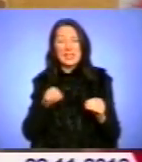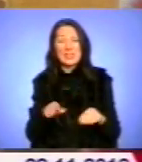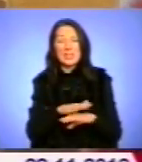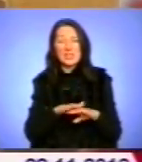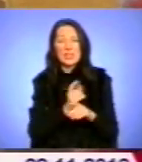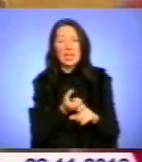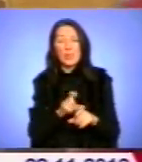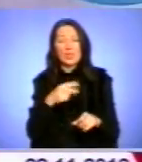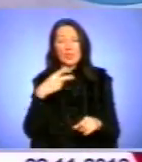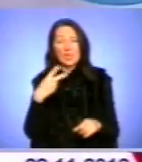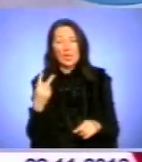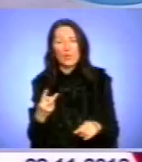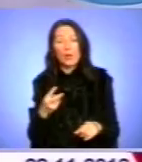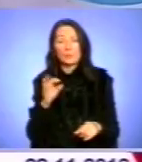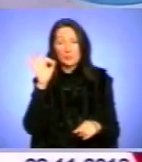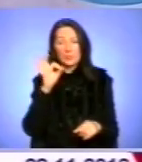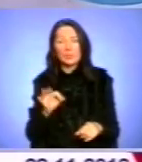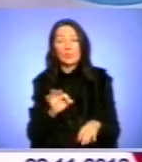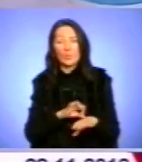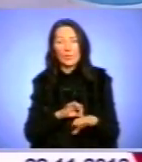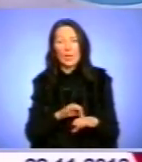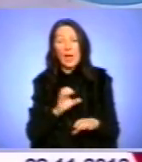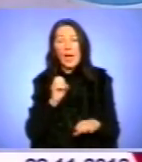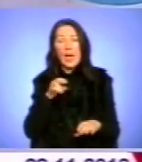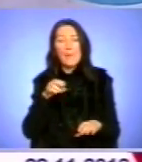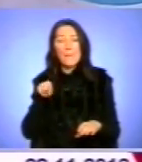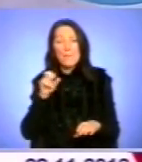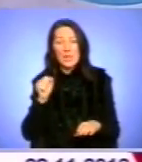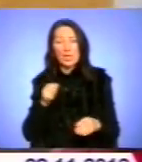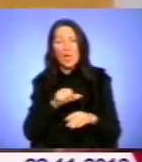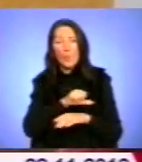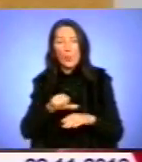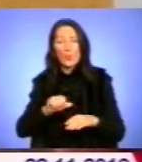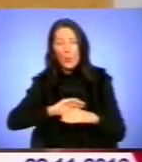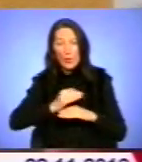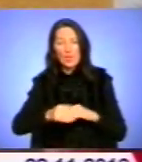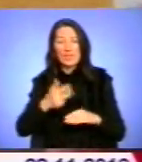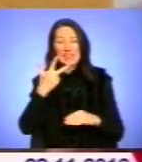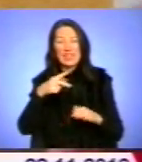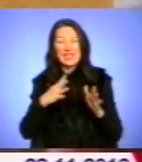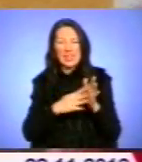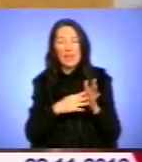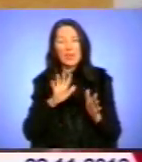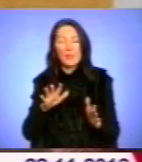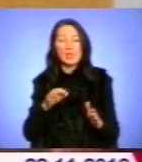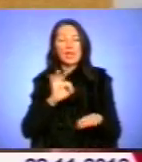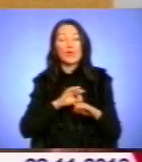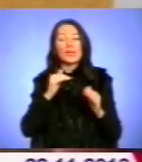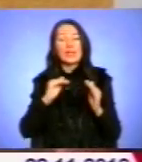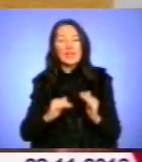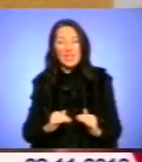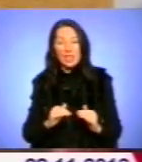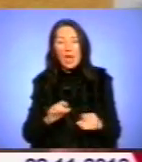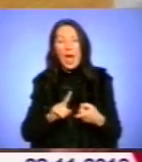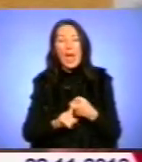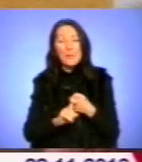більше 22% недужих. Епідпоріг 39,5. Захворюваність нижче епідемічного порогу.